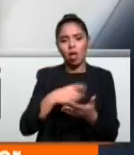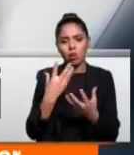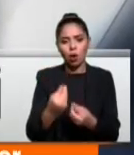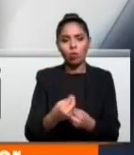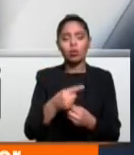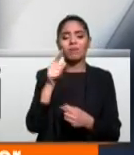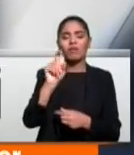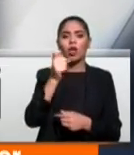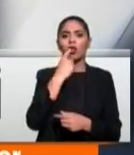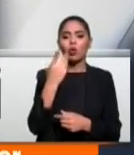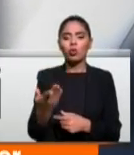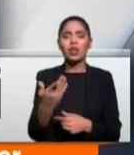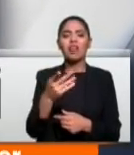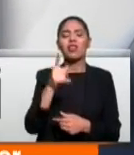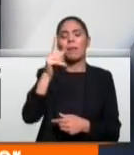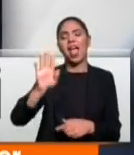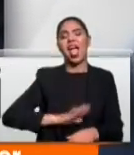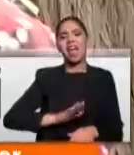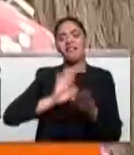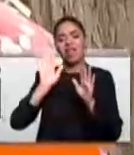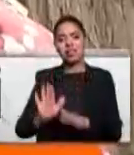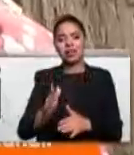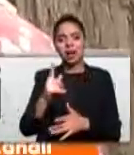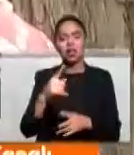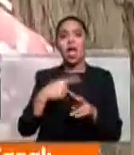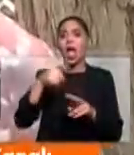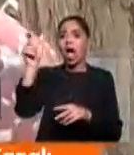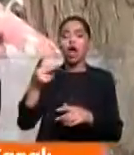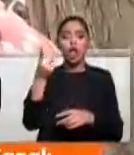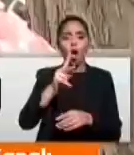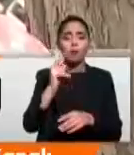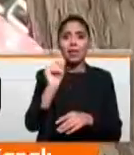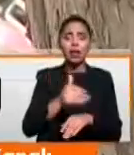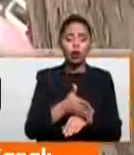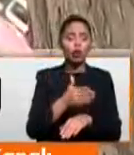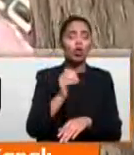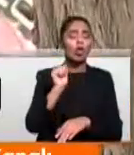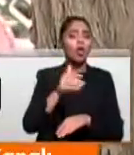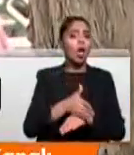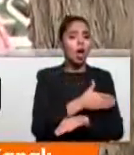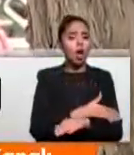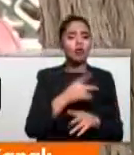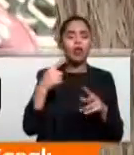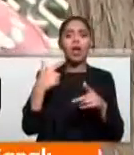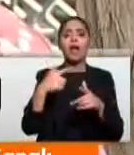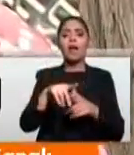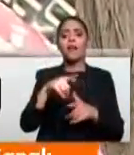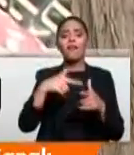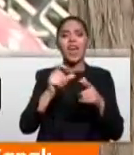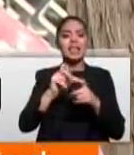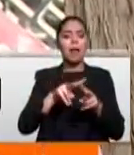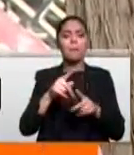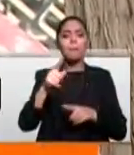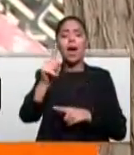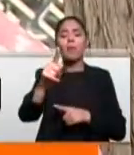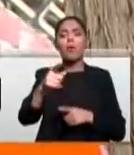ise 9 yaşında öksüz bir evlat bıraktı. Arzu öldürülmeden 2 gün önce Fatih Sultan Mehmet Eğitim Araştırma Hastanesi'nden